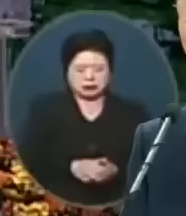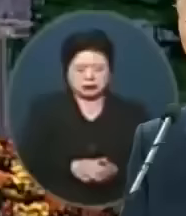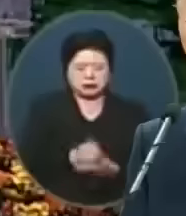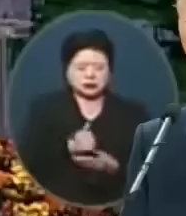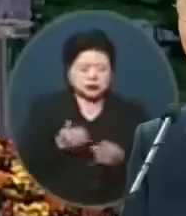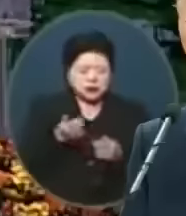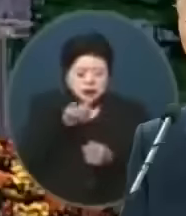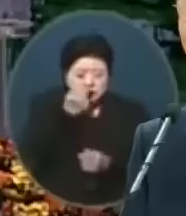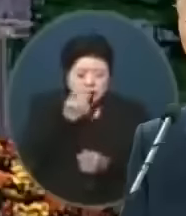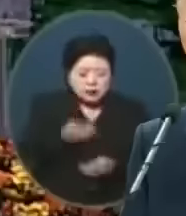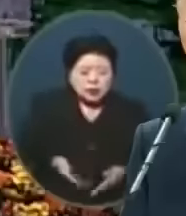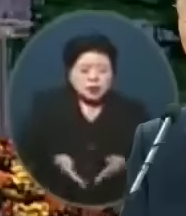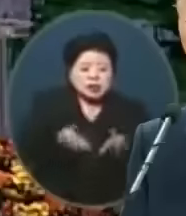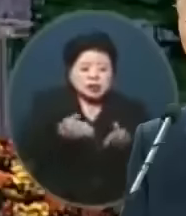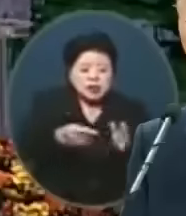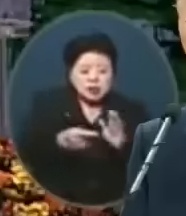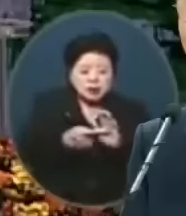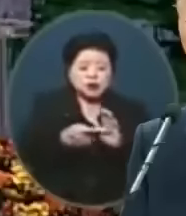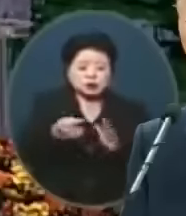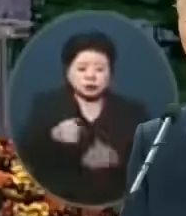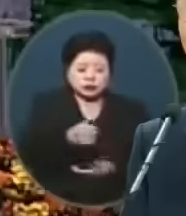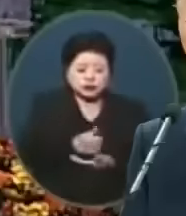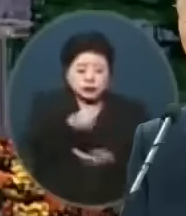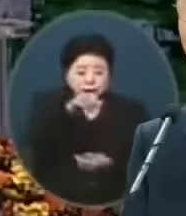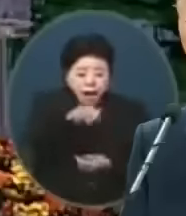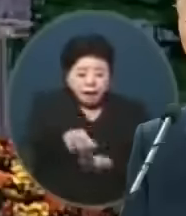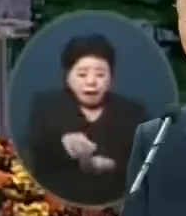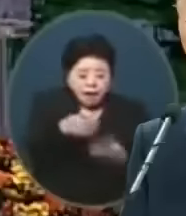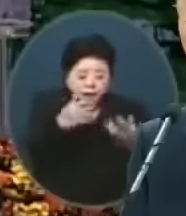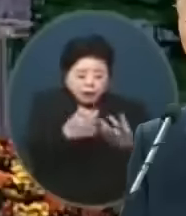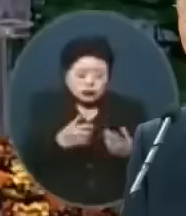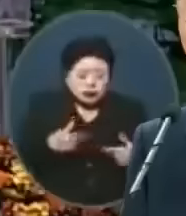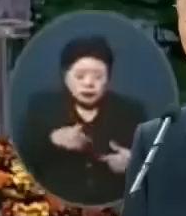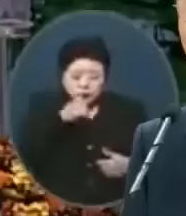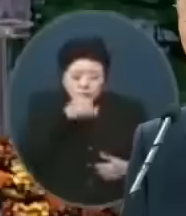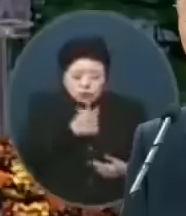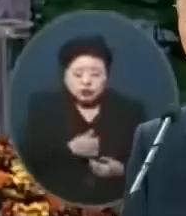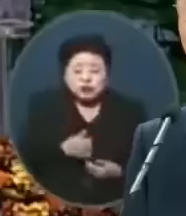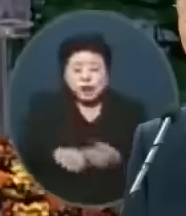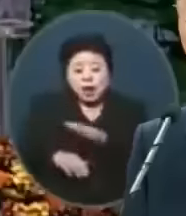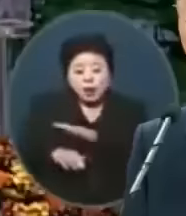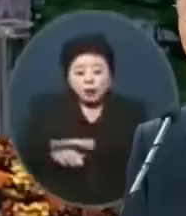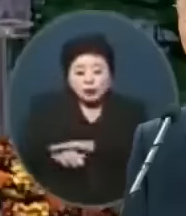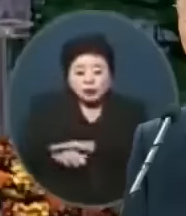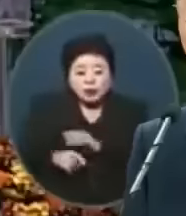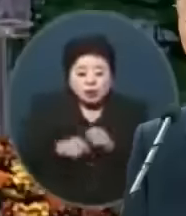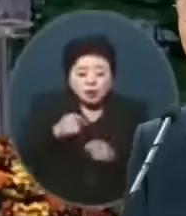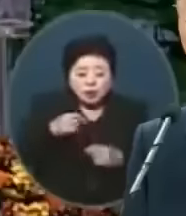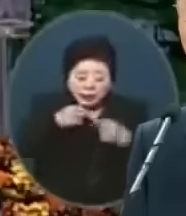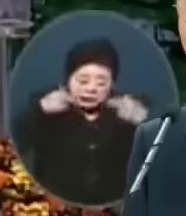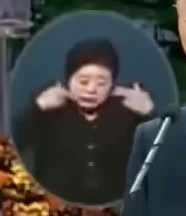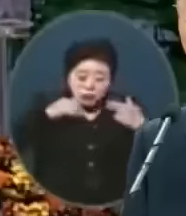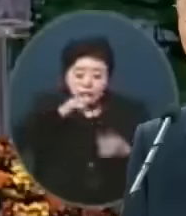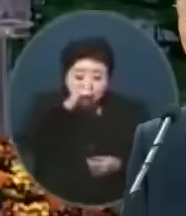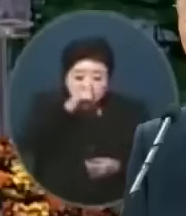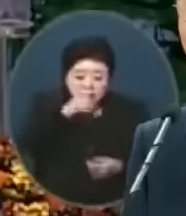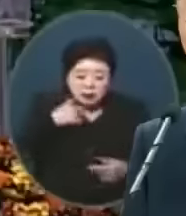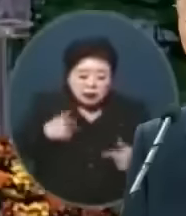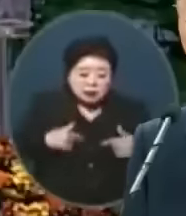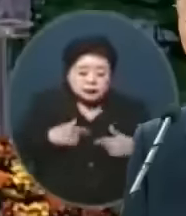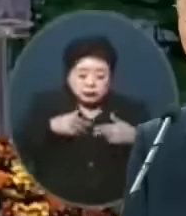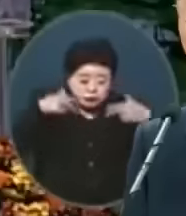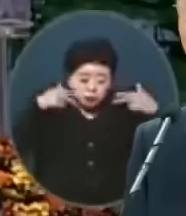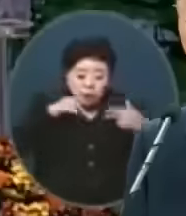주께서 생명의 길을 내게 보이시리니 주의 앞에는 충만한 기쁨이 있고 주의 오른쪽에는 영원한 즐거움이 있다. 기쁨과